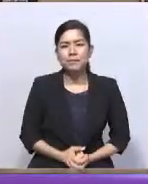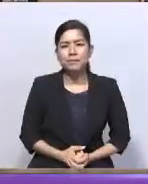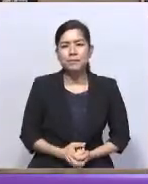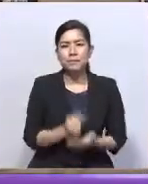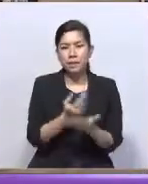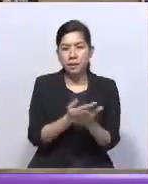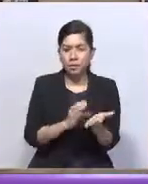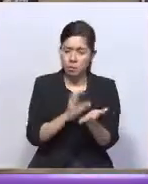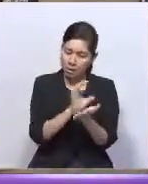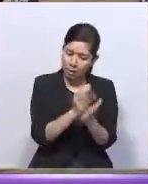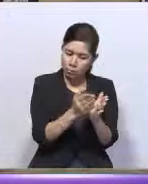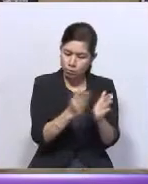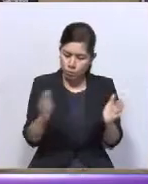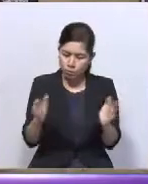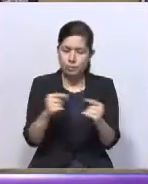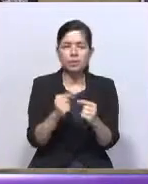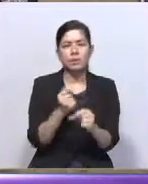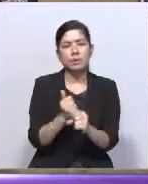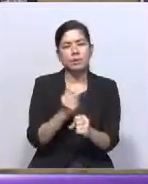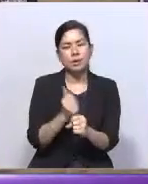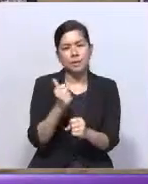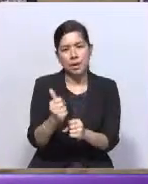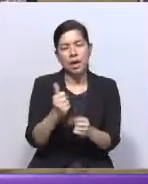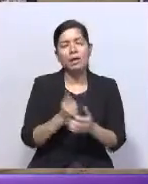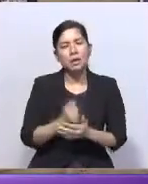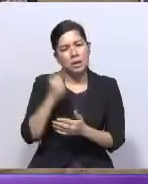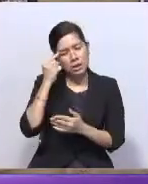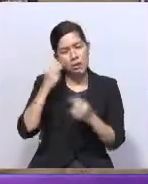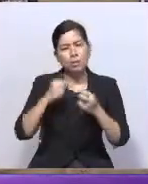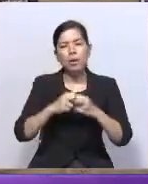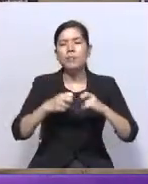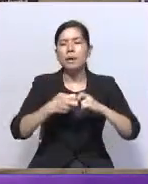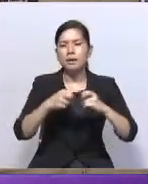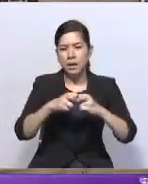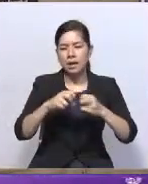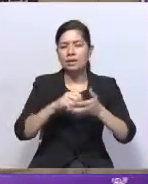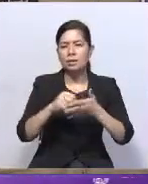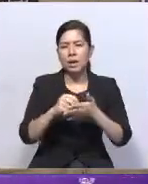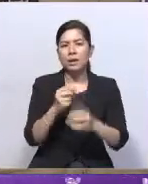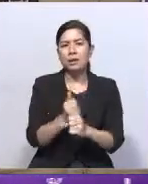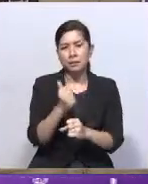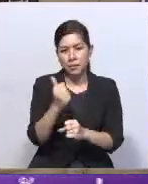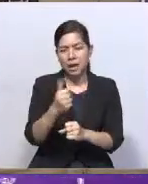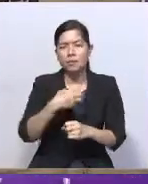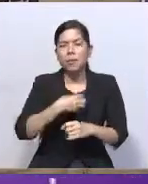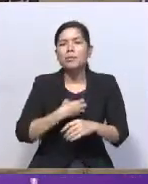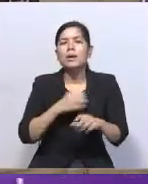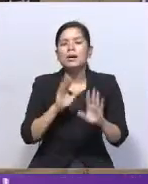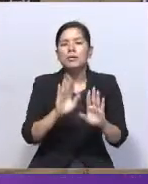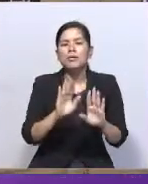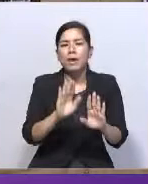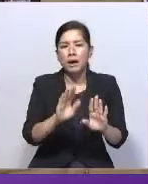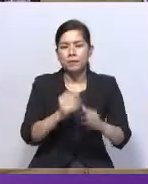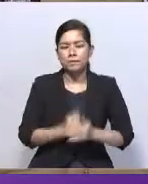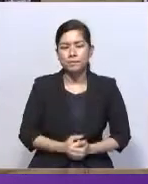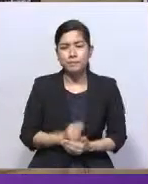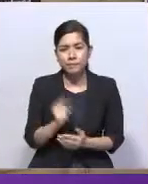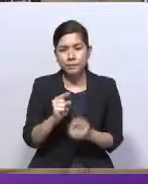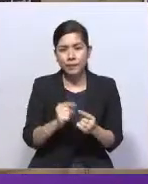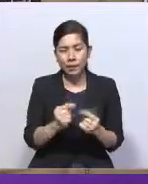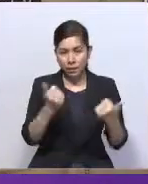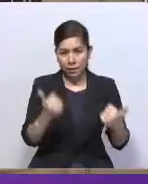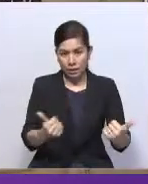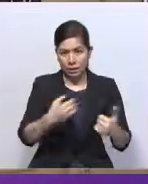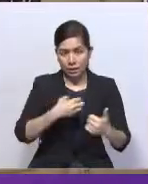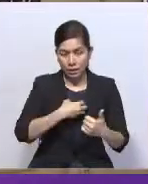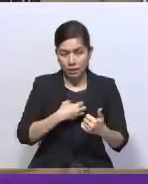ระยะเต้นด่วนนี้มาทันทีนะครับก็คิดว่าจะสามารถดำเนินการได้นะครับสิ่งที่อยากจะฝากไว้ก็คือว่าวันนี้นะครับ